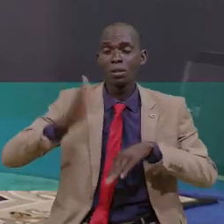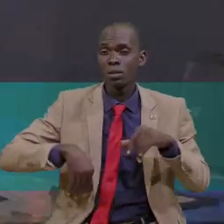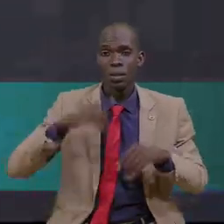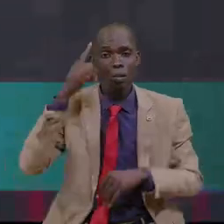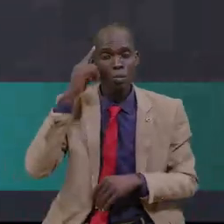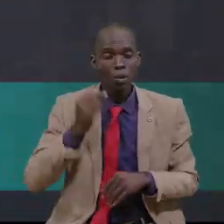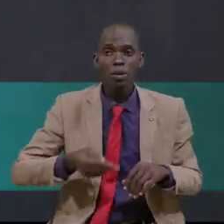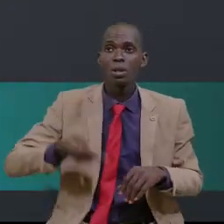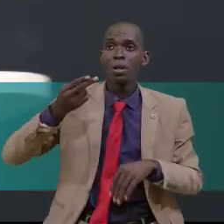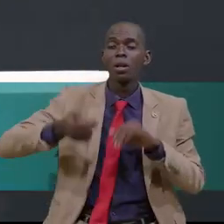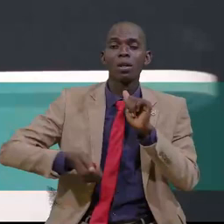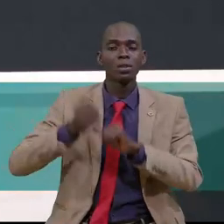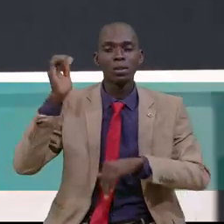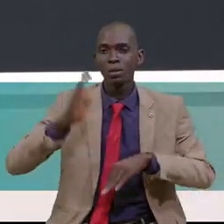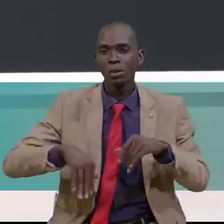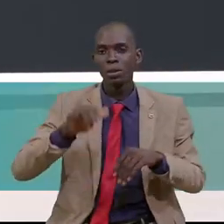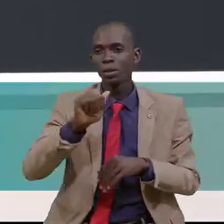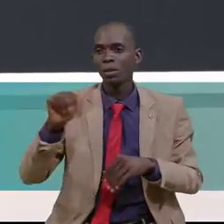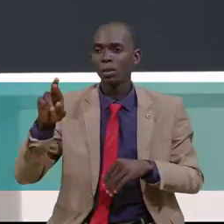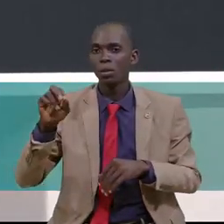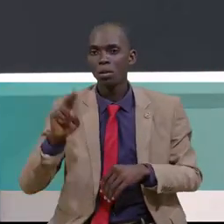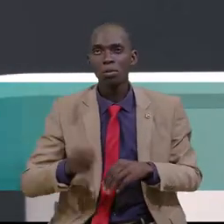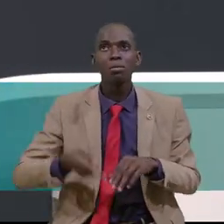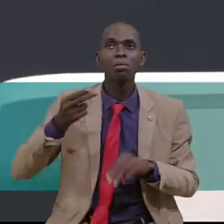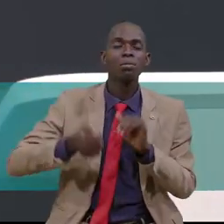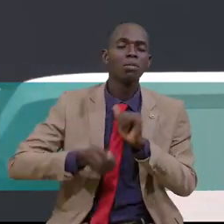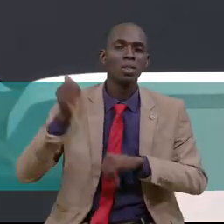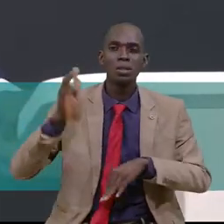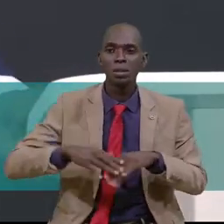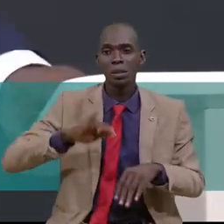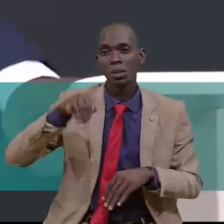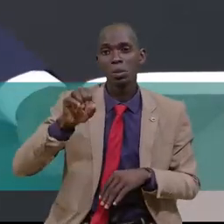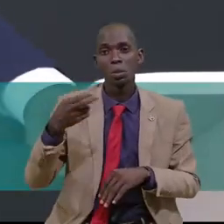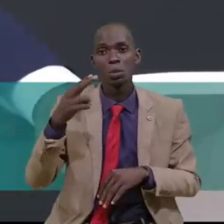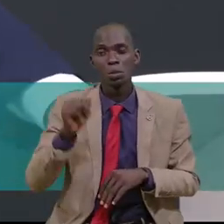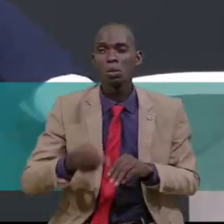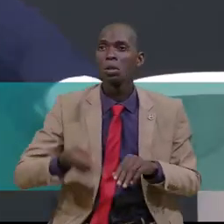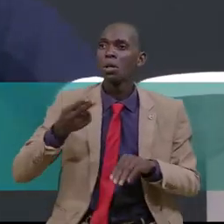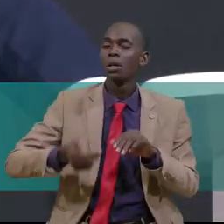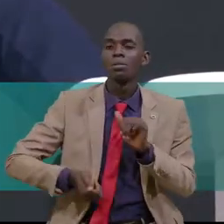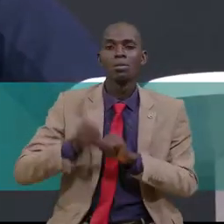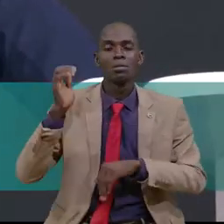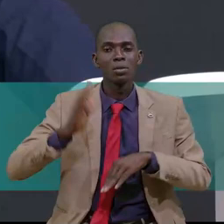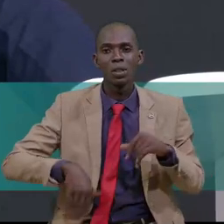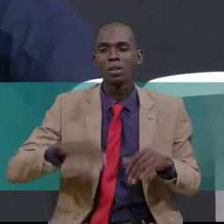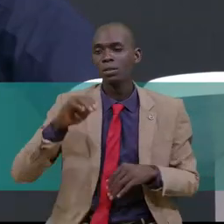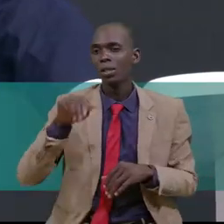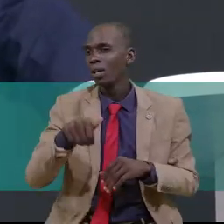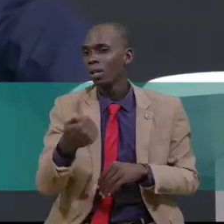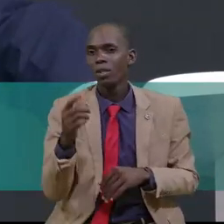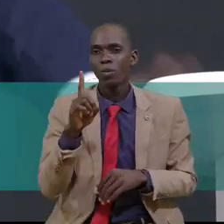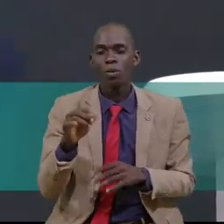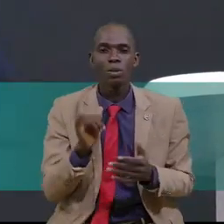que Aaron, plus élevé que Josué, plus élevé que les anges, plus élevé que qui que ce soit qui